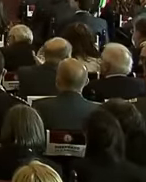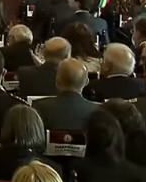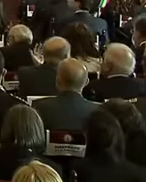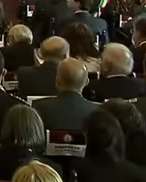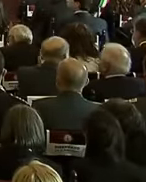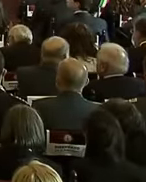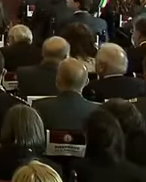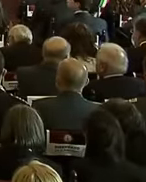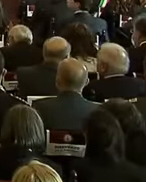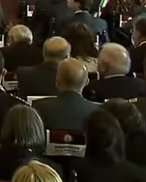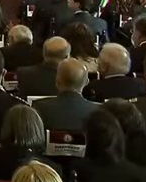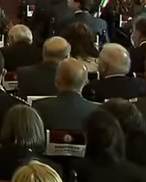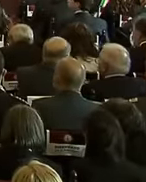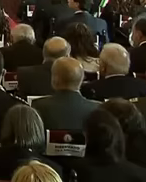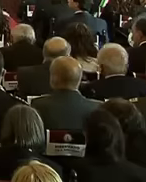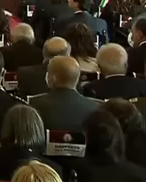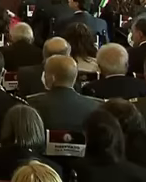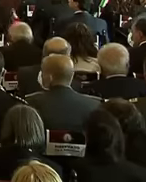Arriv